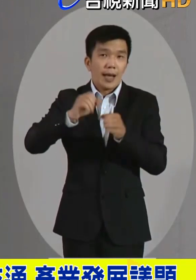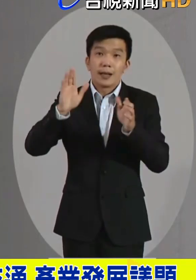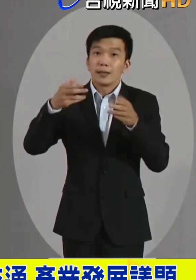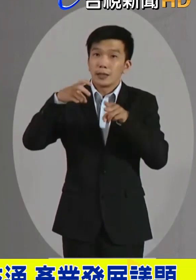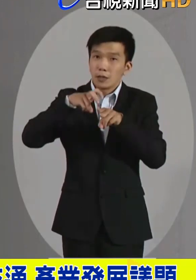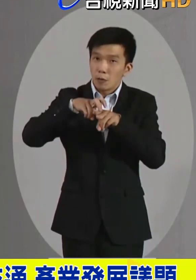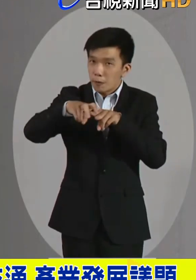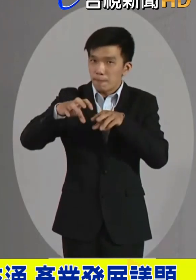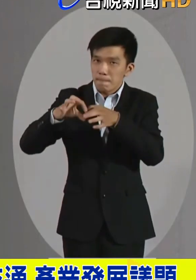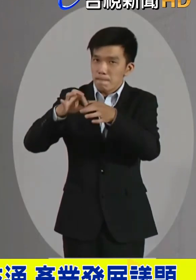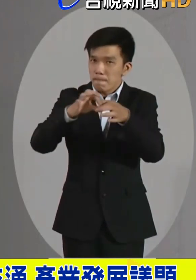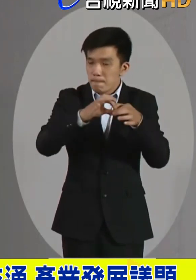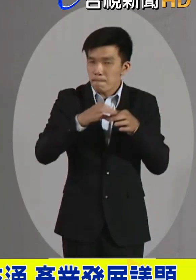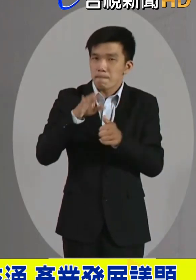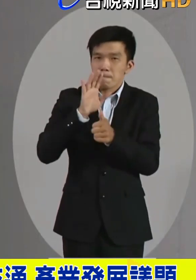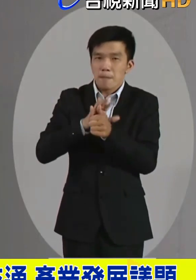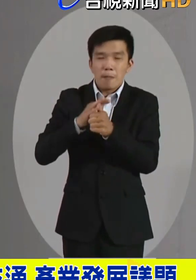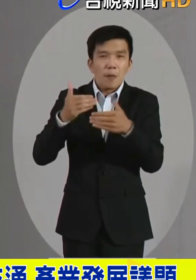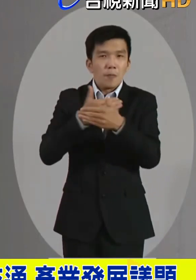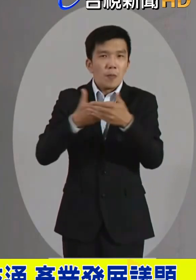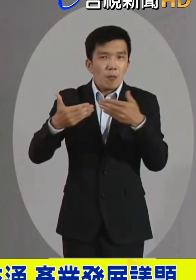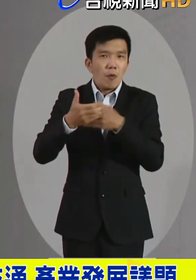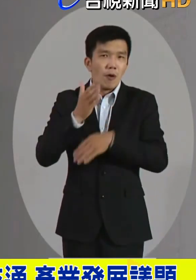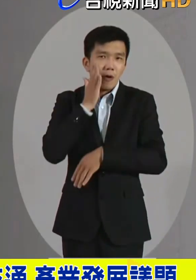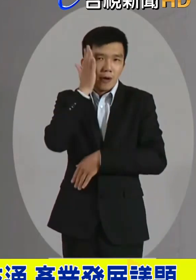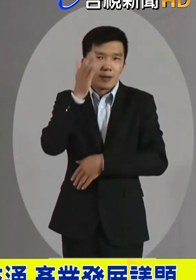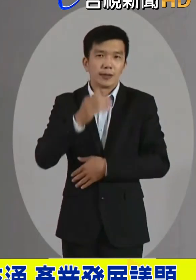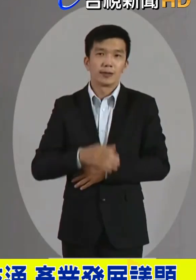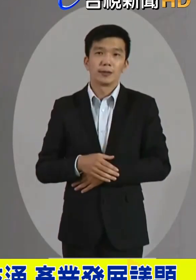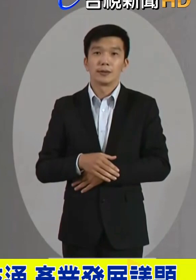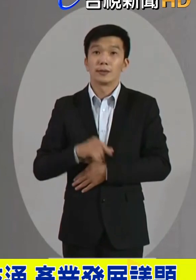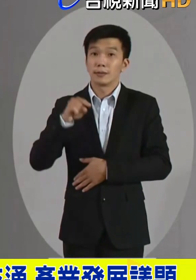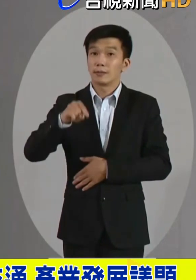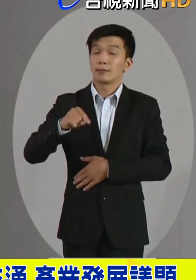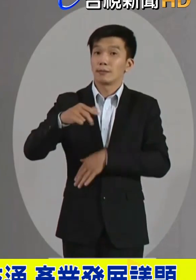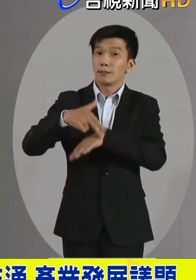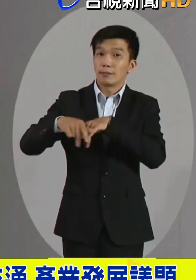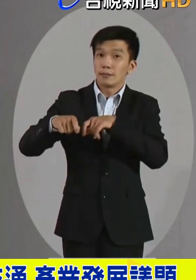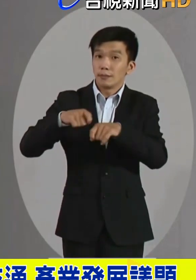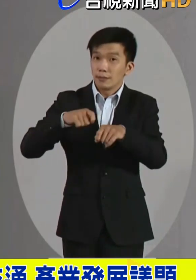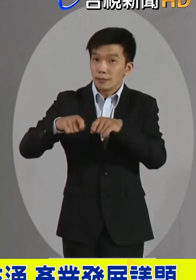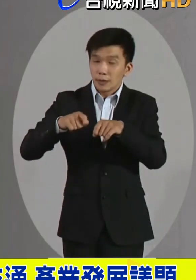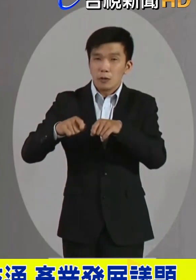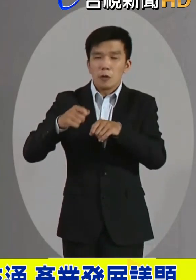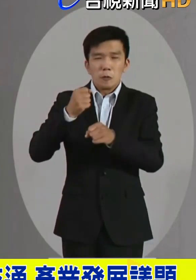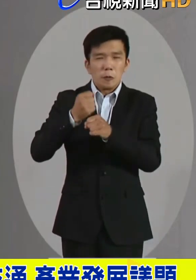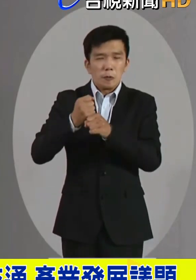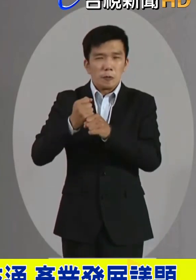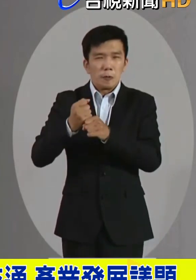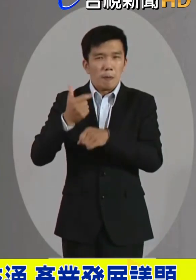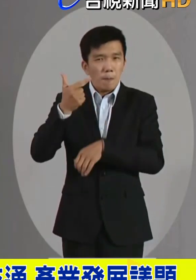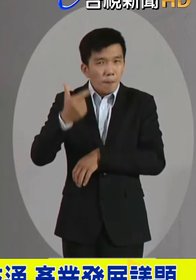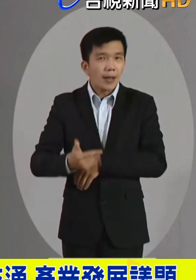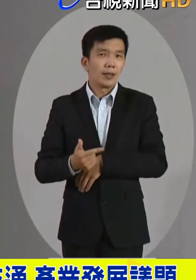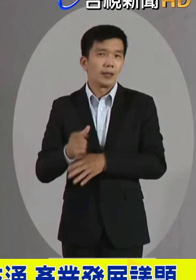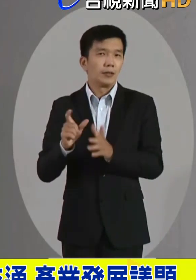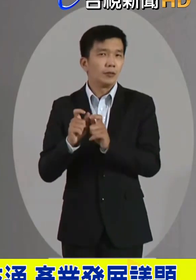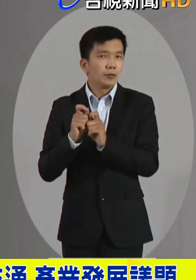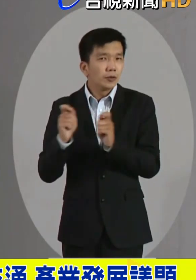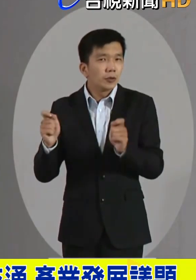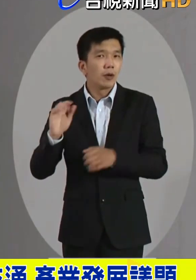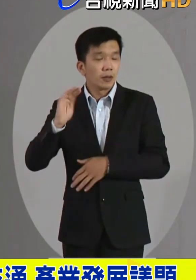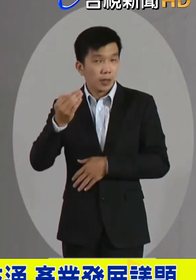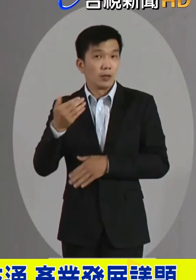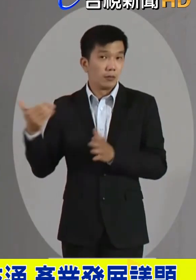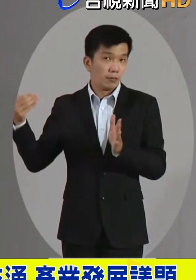来做交通的整体改善。更重要，这样的交通策略虽然慢，虽然口号不炫，但做